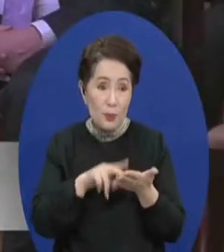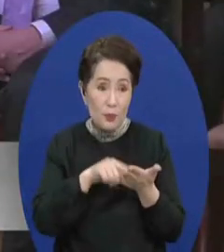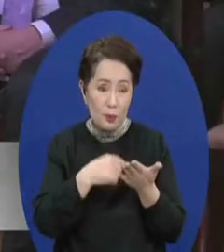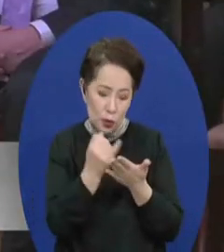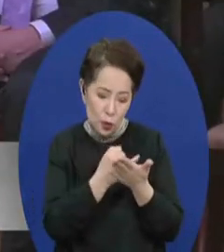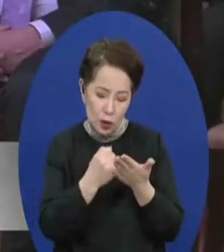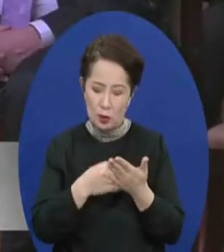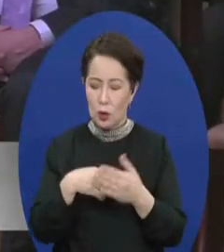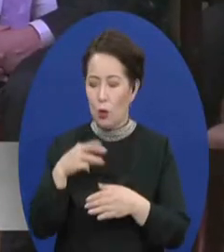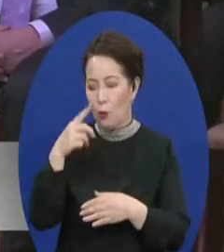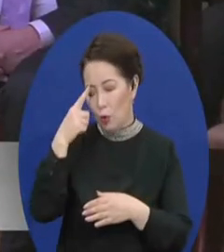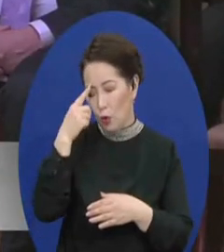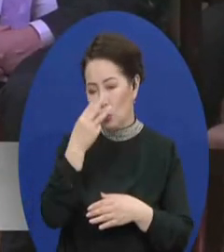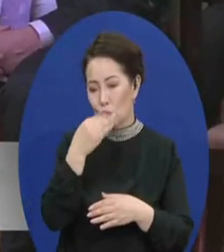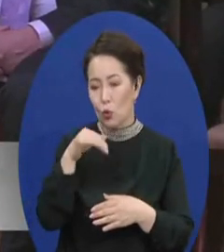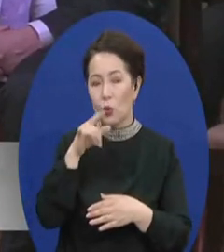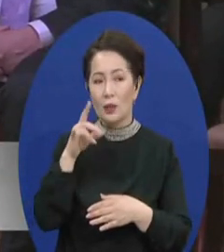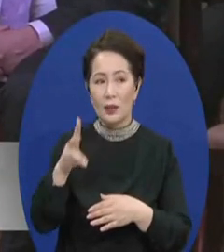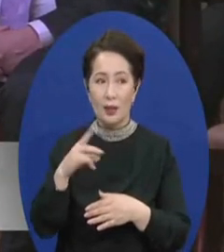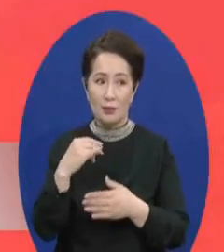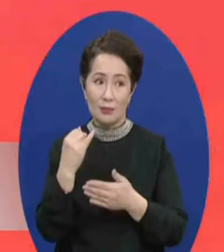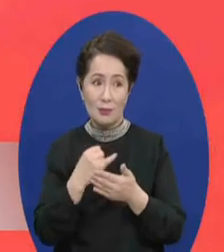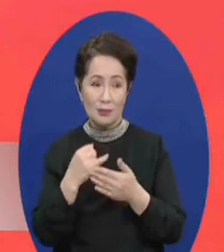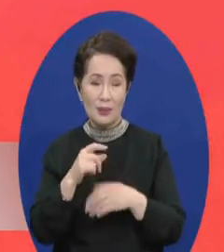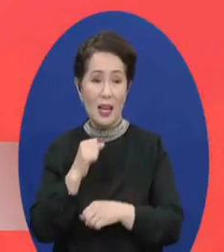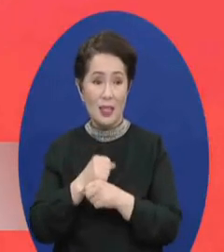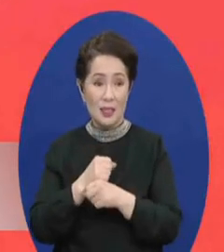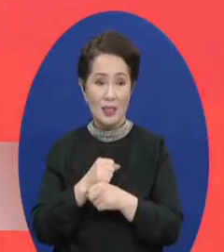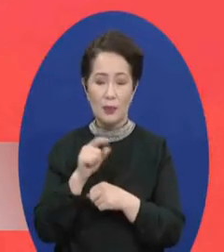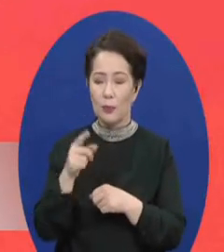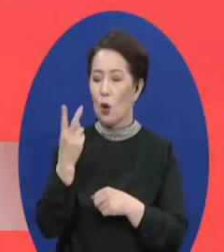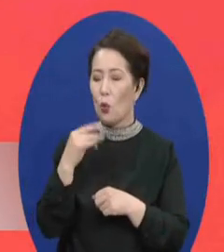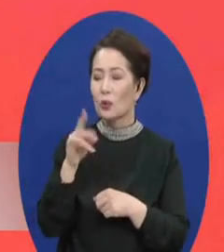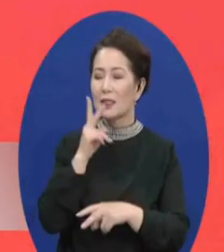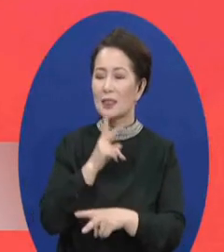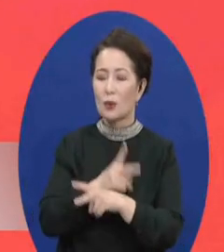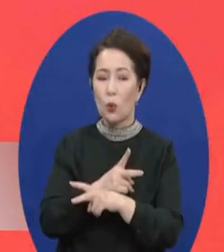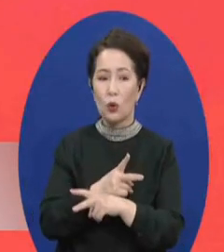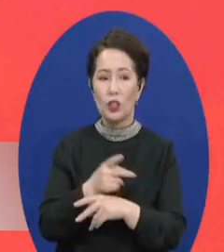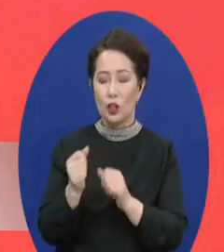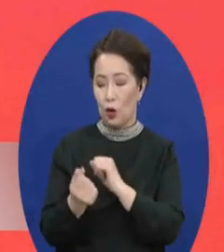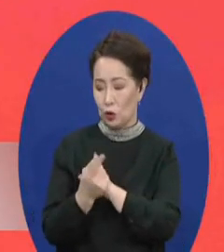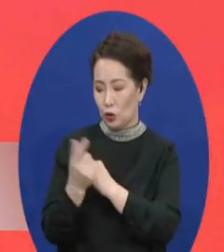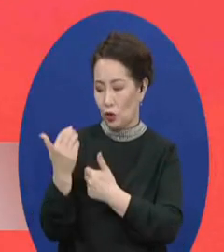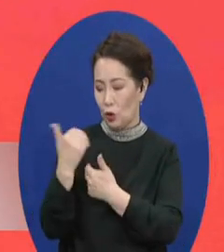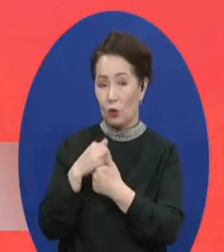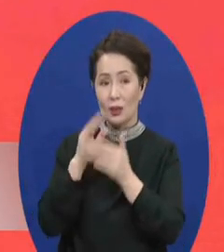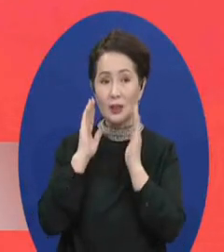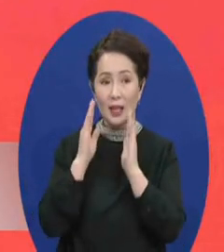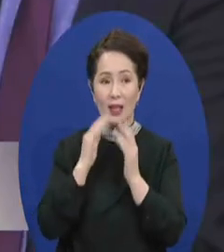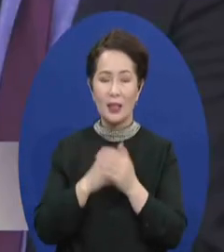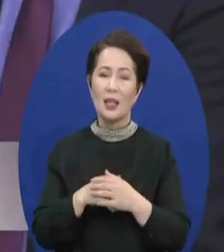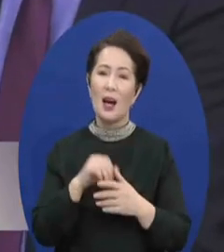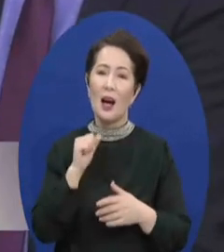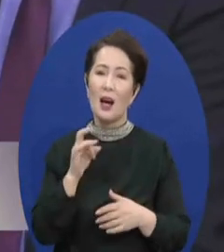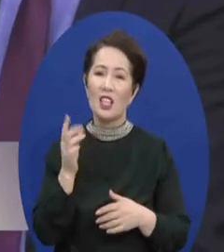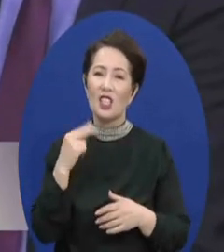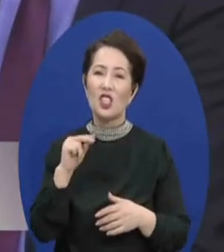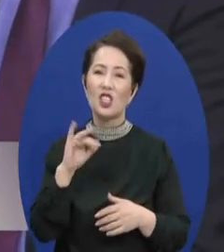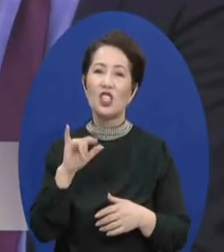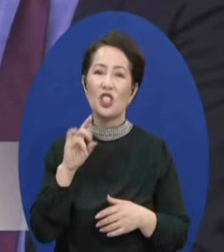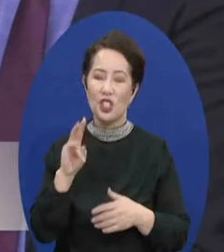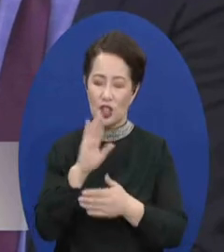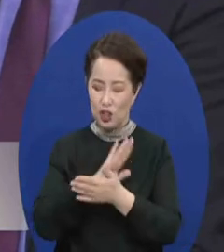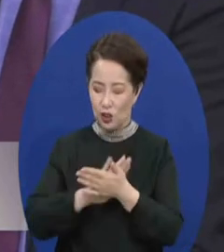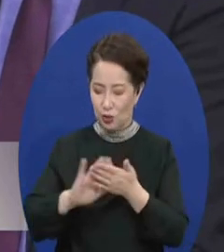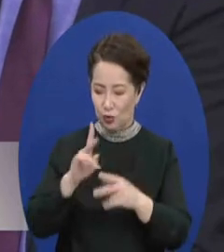болон дизайнерууд ажилласан байна. Энэ удаагийн маркийн загварыг гаргахдаа үндсэн хуулийн онцлогийг тусгахад анхаарч байна. Ардчилсан шинэ үндсэн